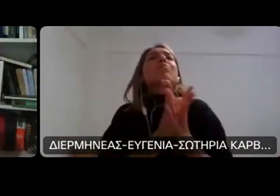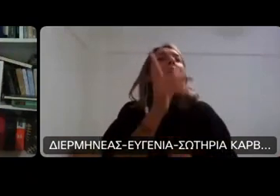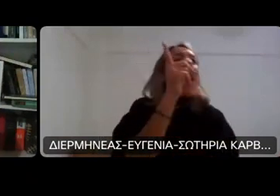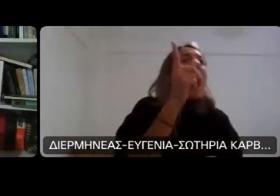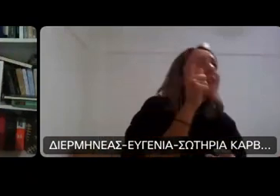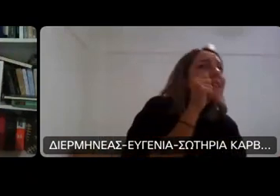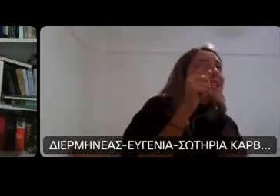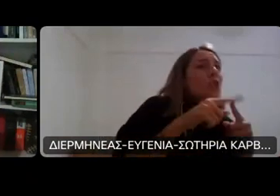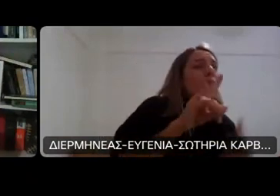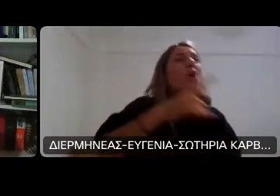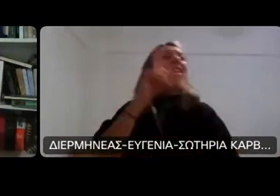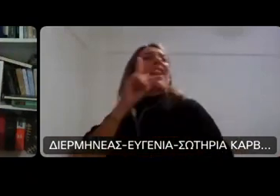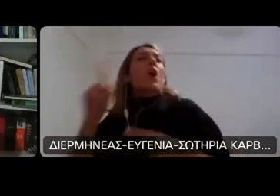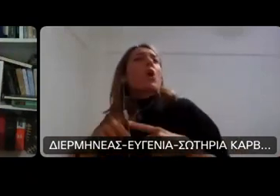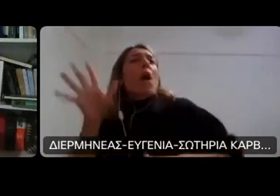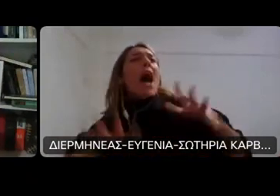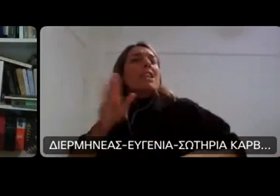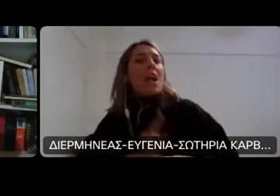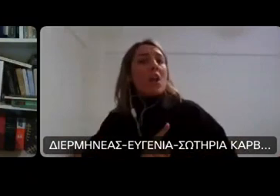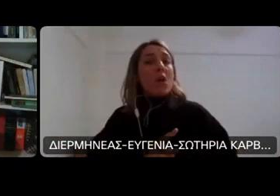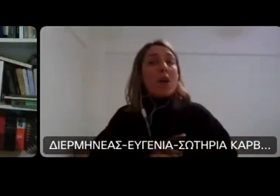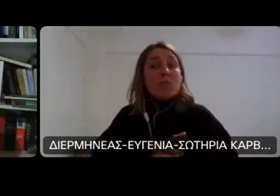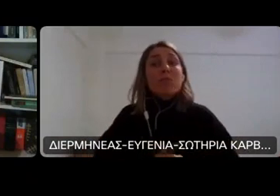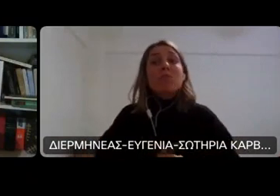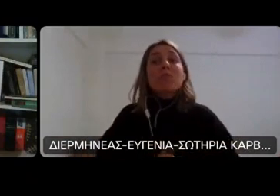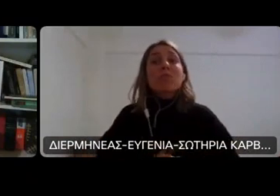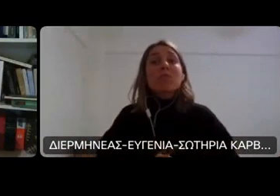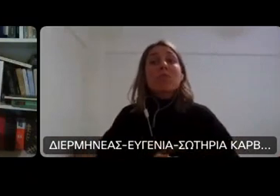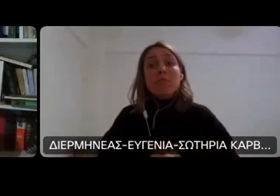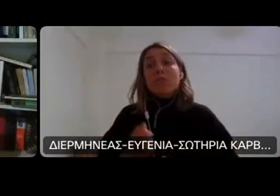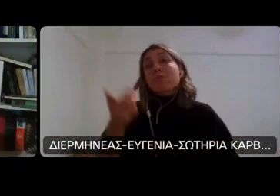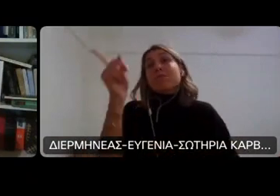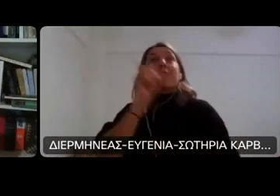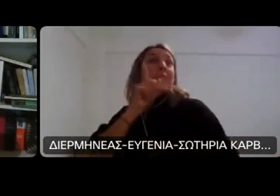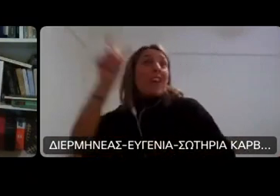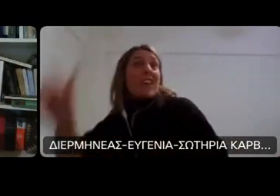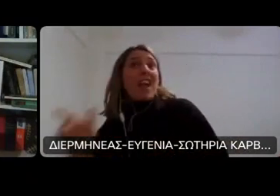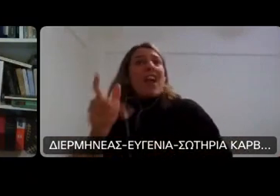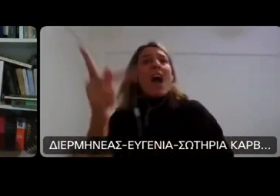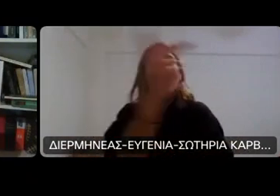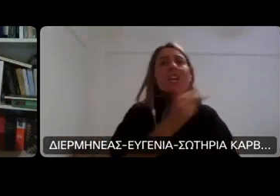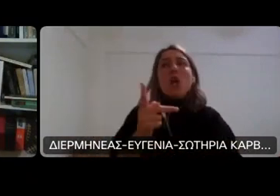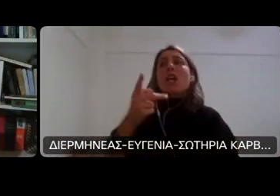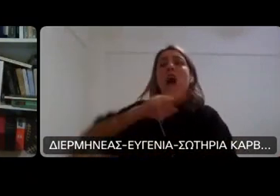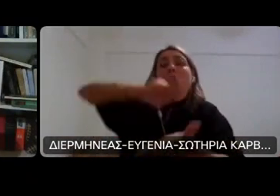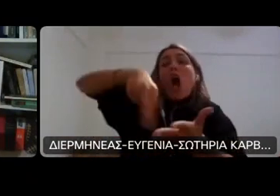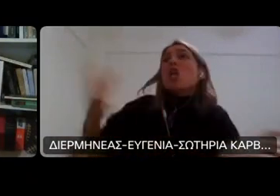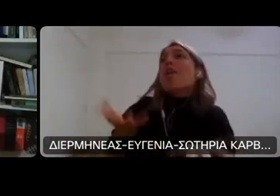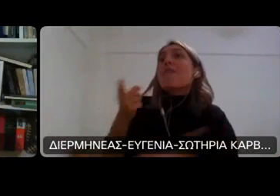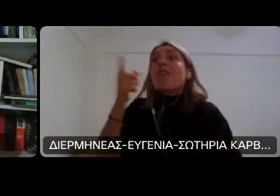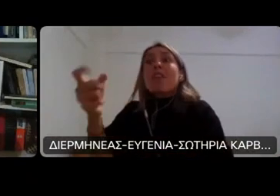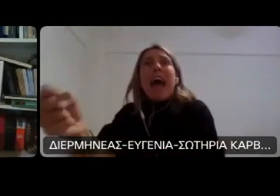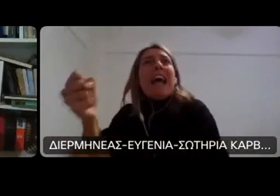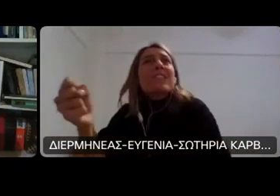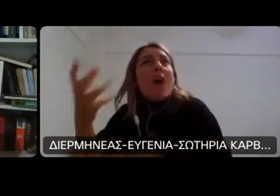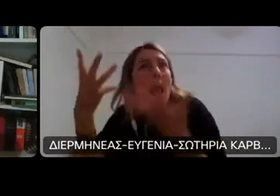γυναίκες από την ανθρωπότητα και με ό,τι συνεπάγεται αυτό για τη θέση τους στην κοινωνία αλλά και για την ασφάλειά τους. Ο κανόνας,